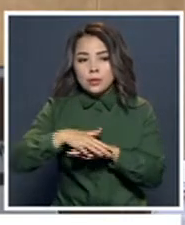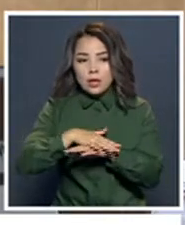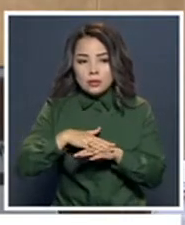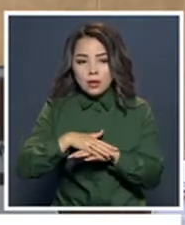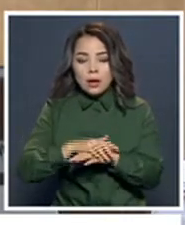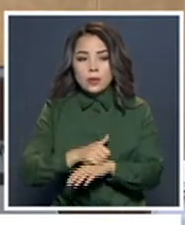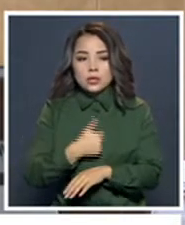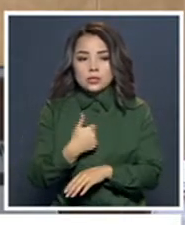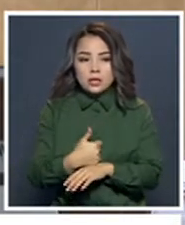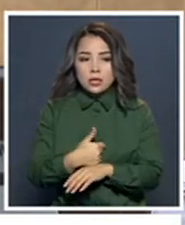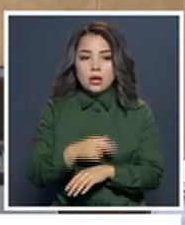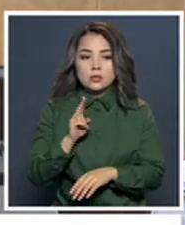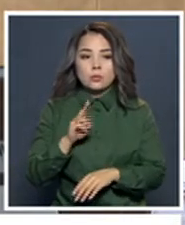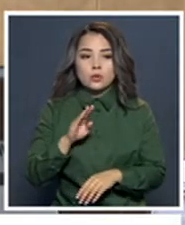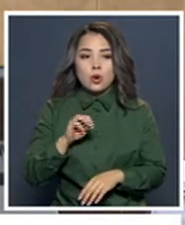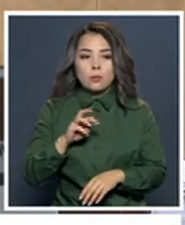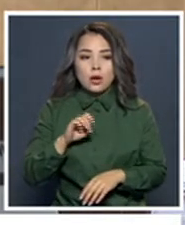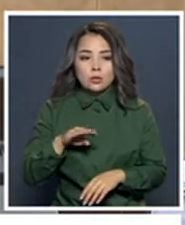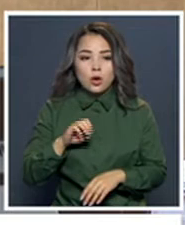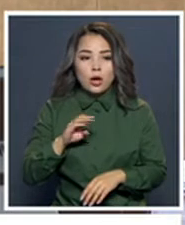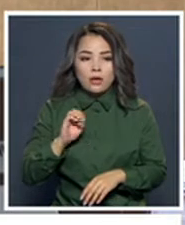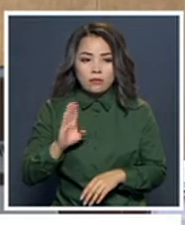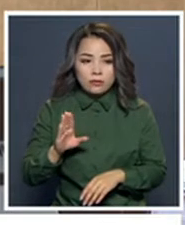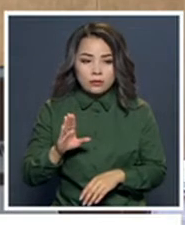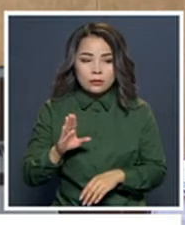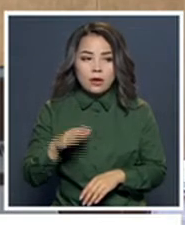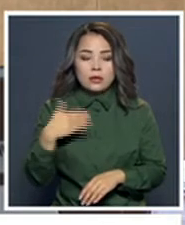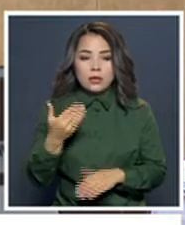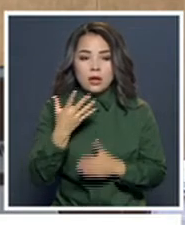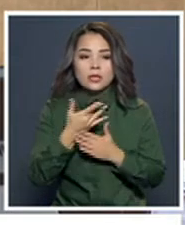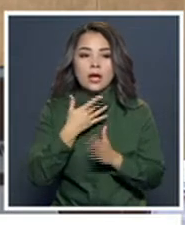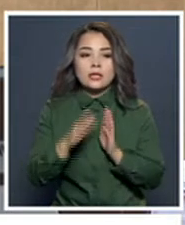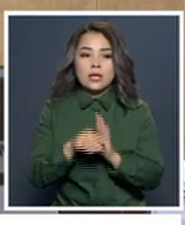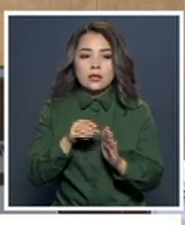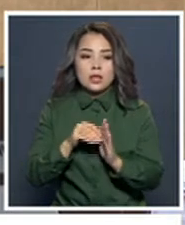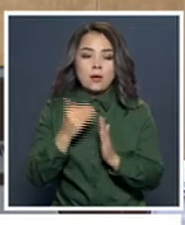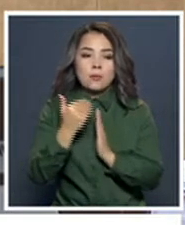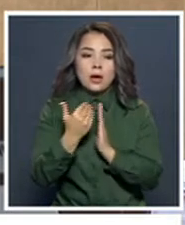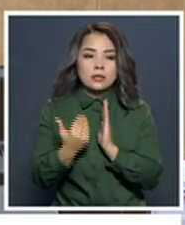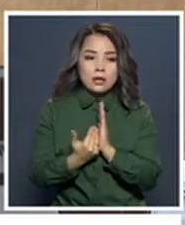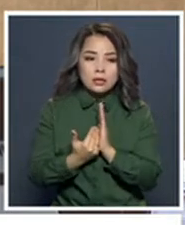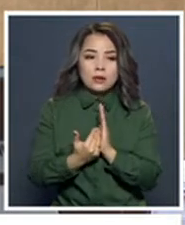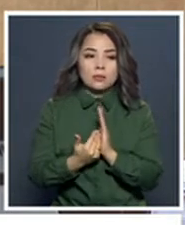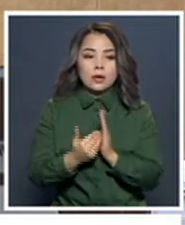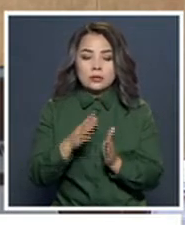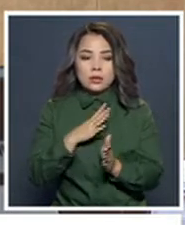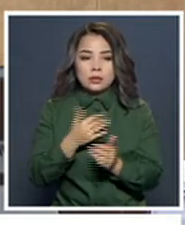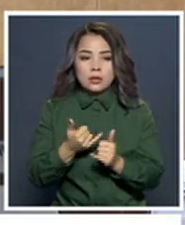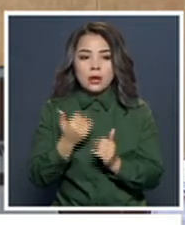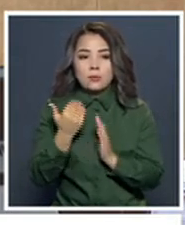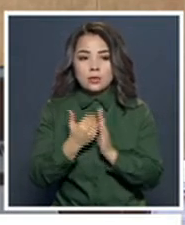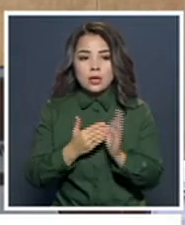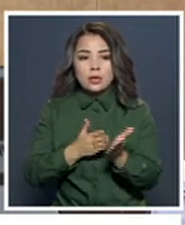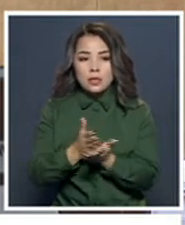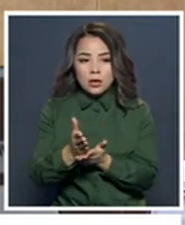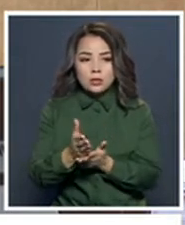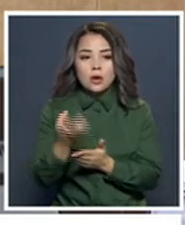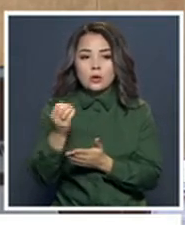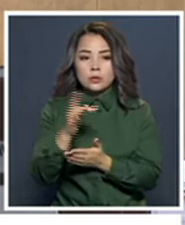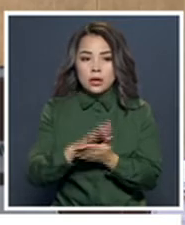басшысы Қасым Жомарт Кемелұлы Тоқаевтың сайлау бағдарламасы бойынша басым бағыттарды одан